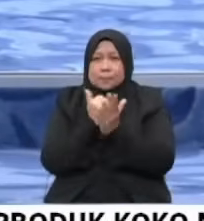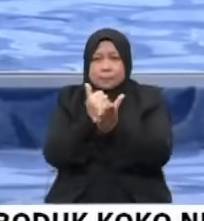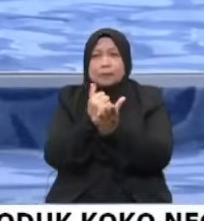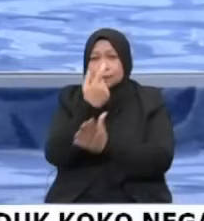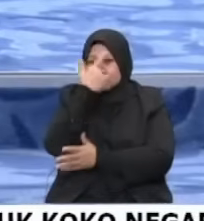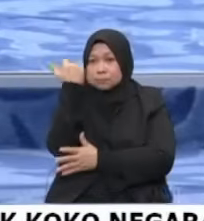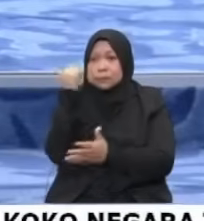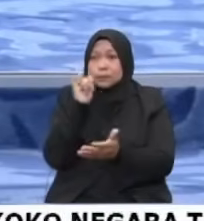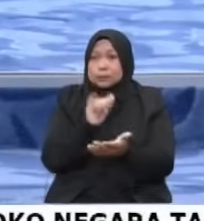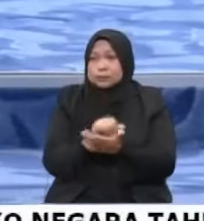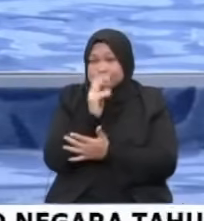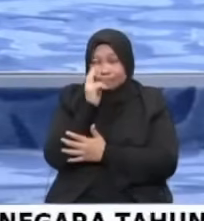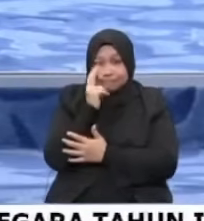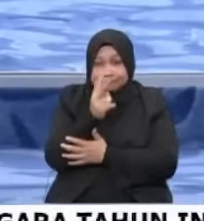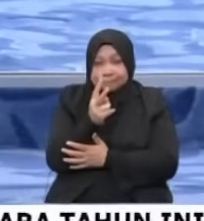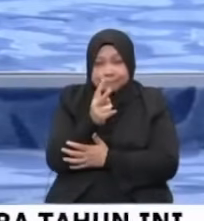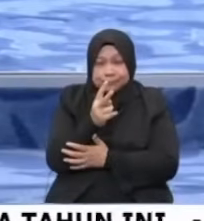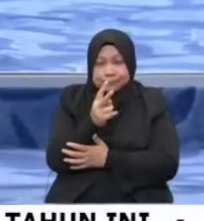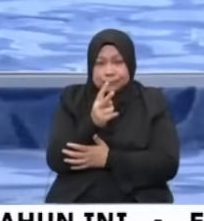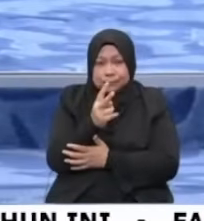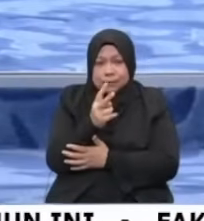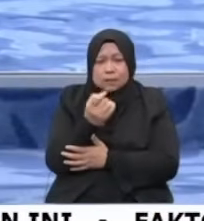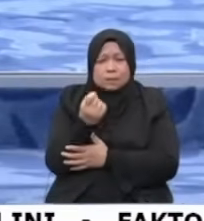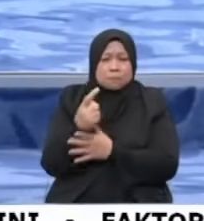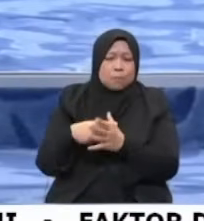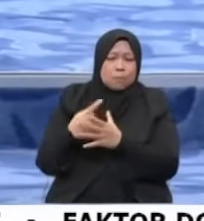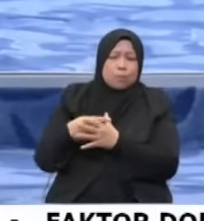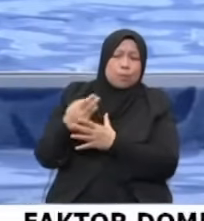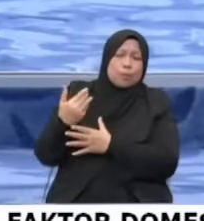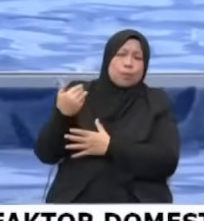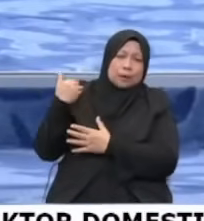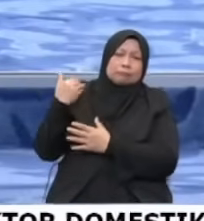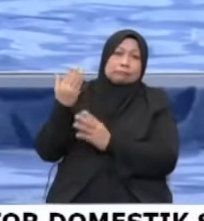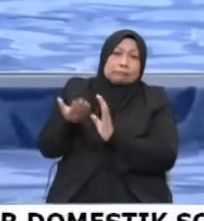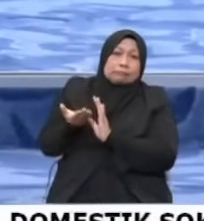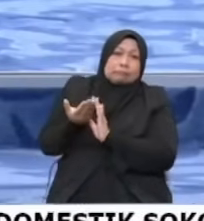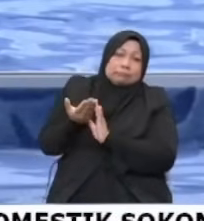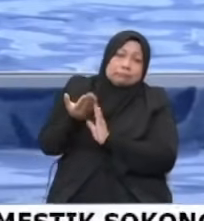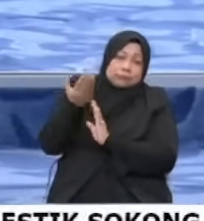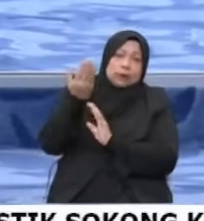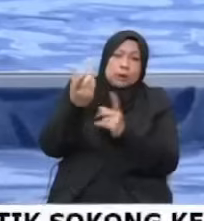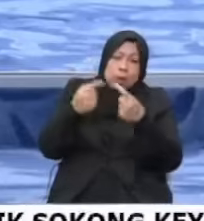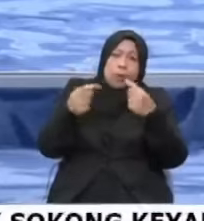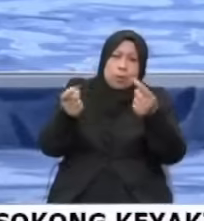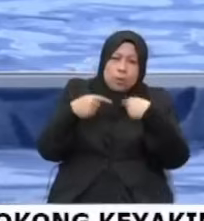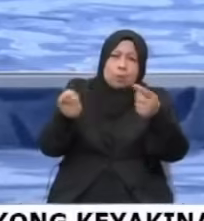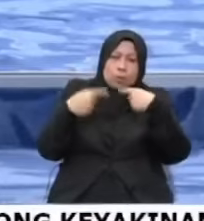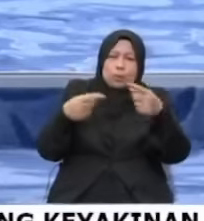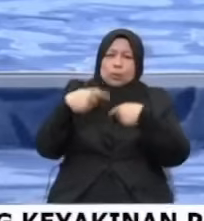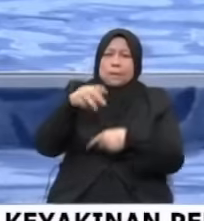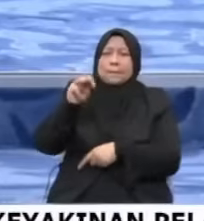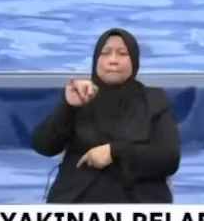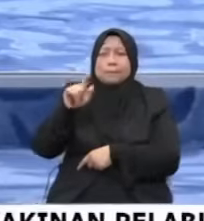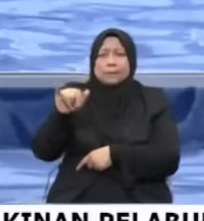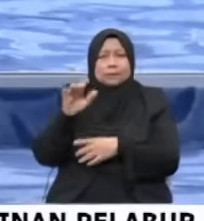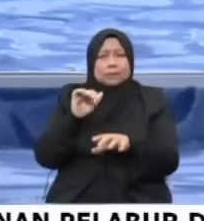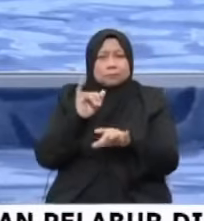sebab itu sudah lihat dalam beberapa bulan ini mendadak kehadiran Miti